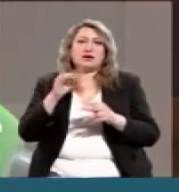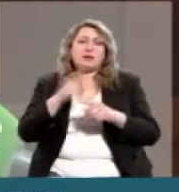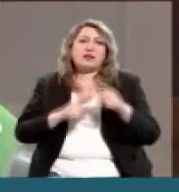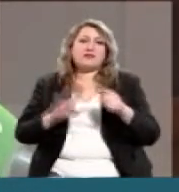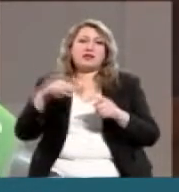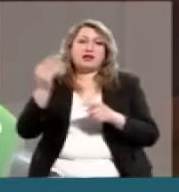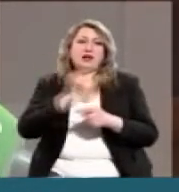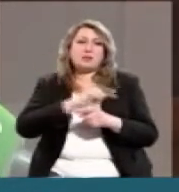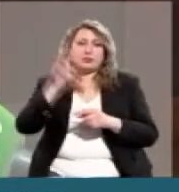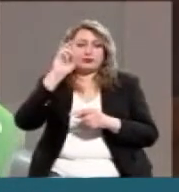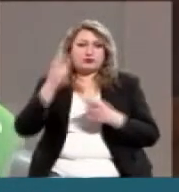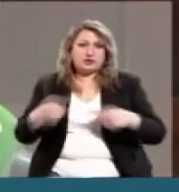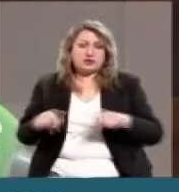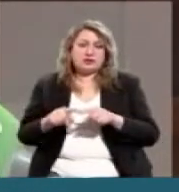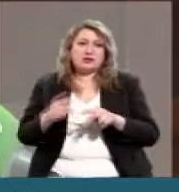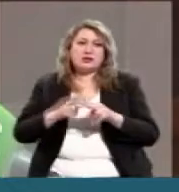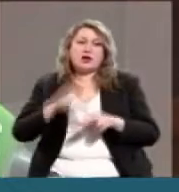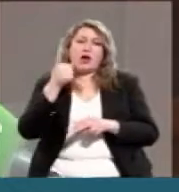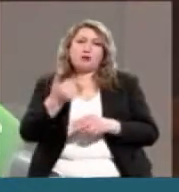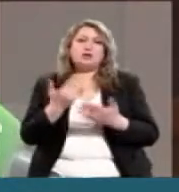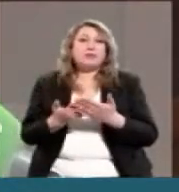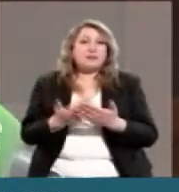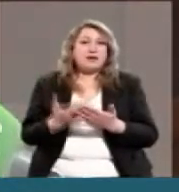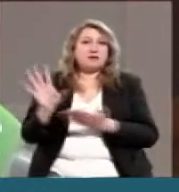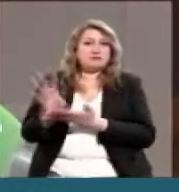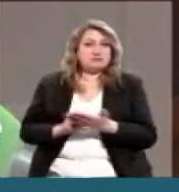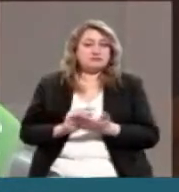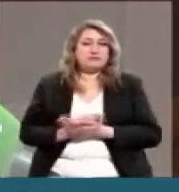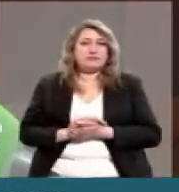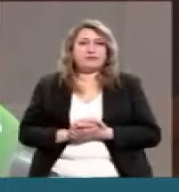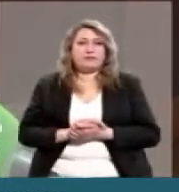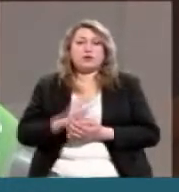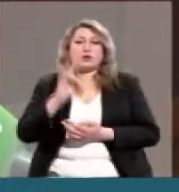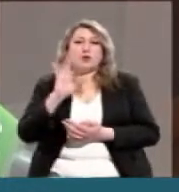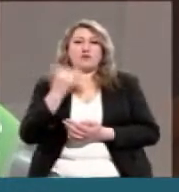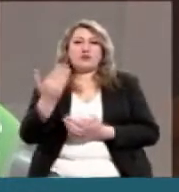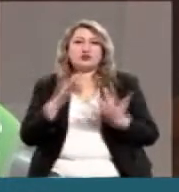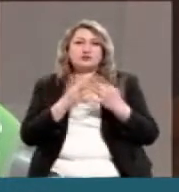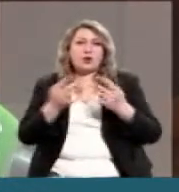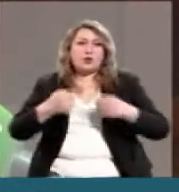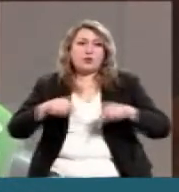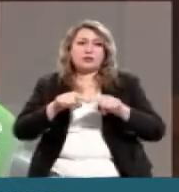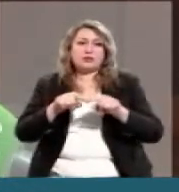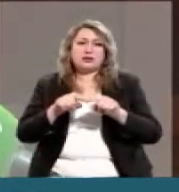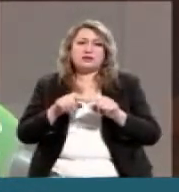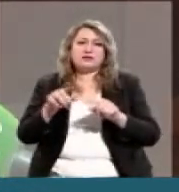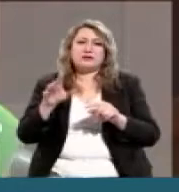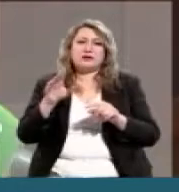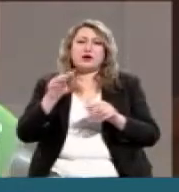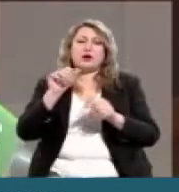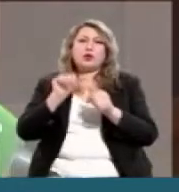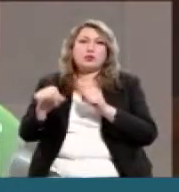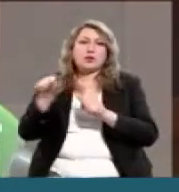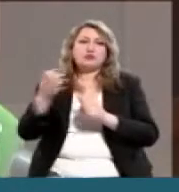отдали работникам бюджетной сферы. Это вот хороший пример. Но в вашем сельском округе есть, кроме Артемука,